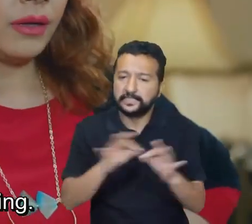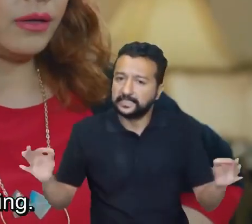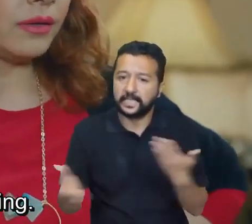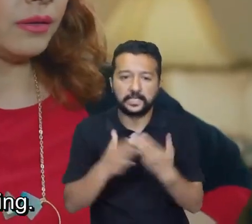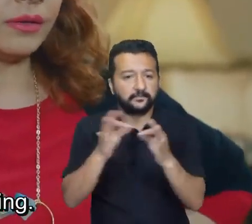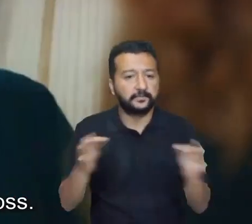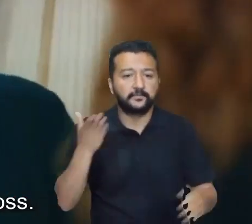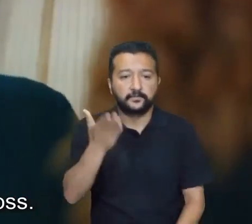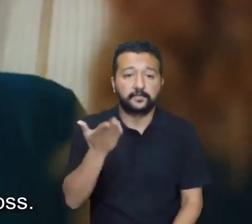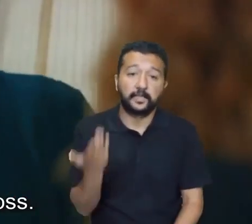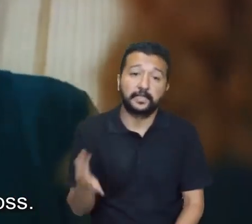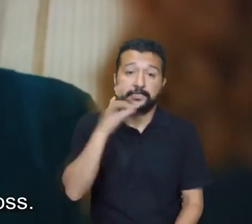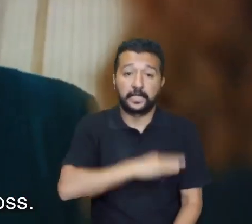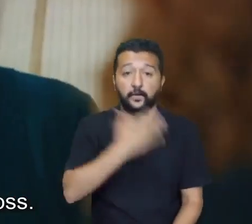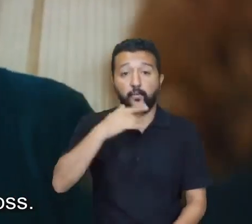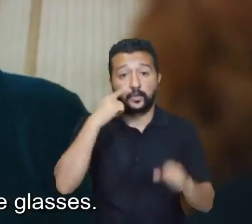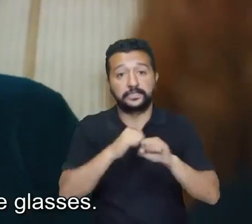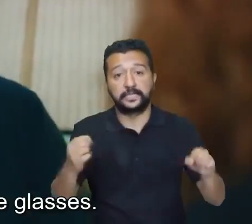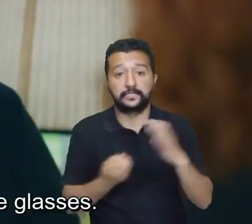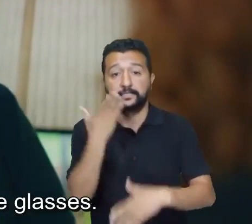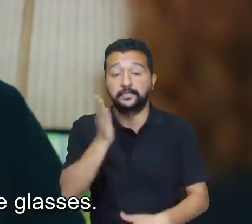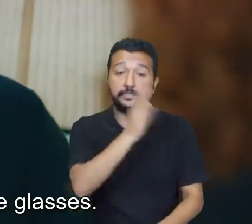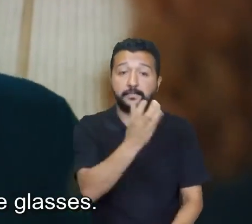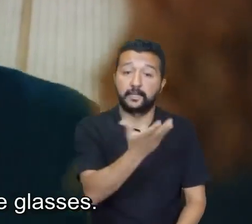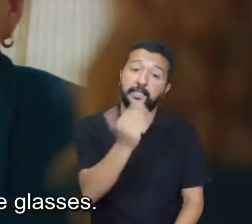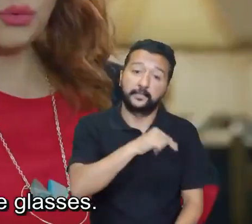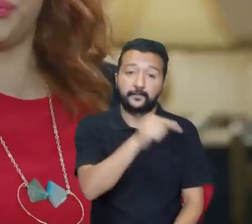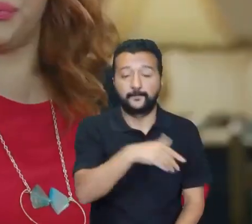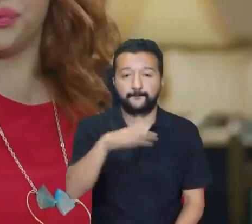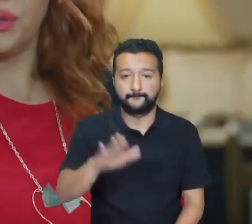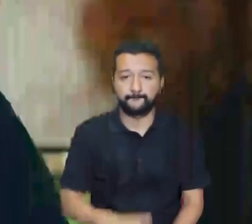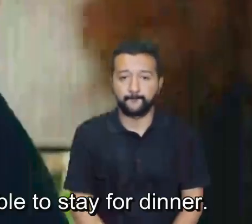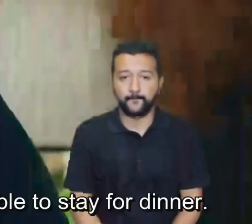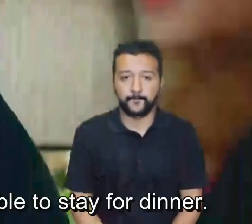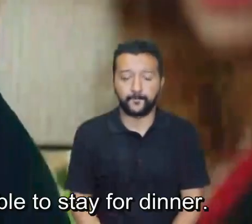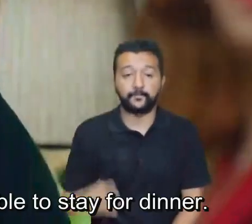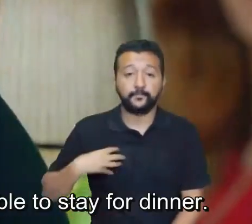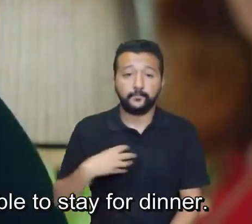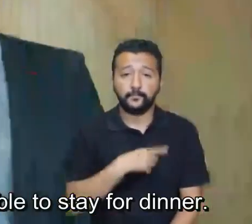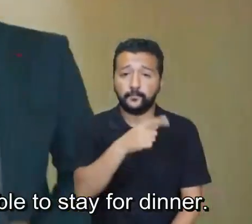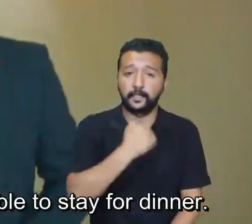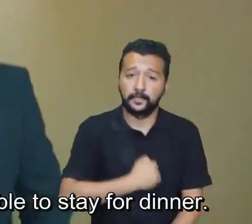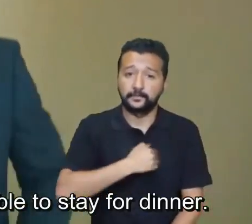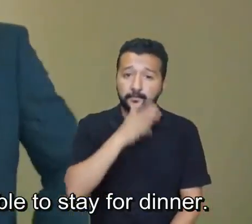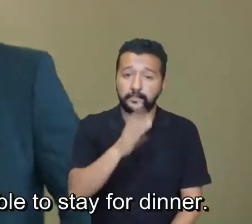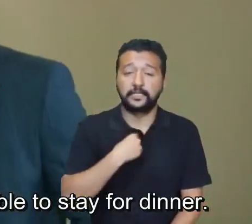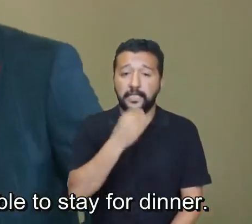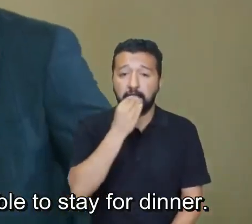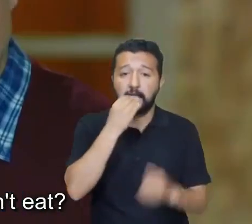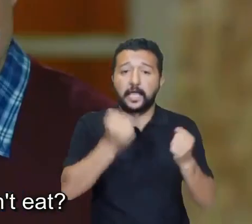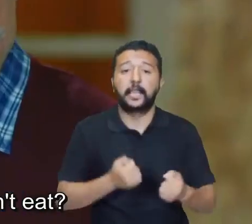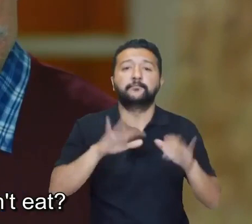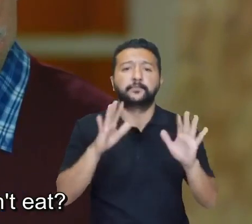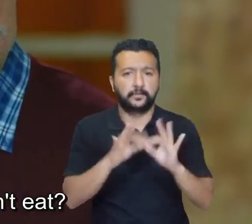şeye yardım etmedin. Fayda ara zarara uğra. Hadi bari git bardakları getir hadi. Anneciğim kızacaksın biliyorum ama ben yemeğe